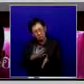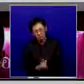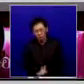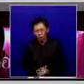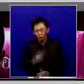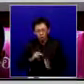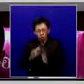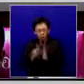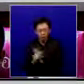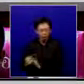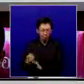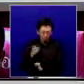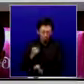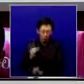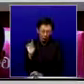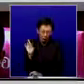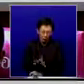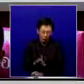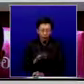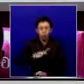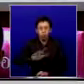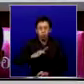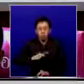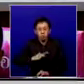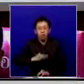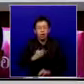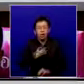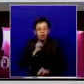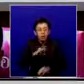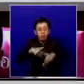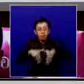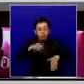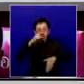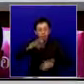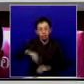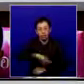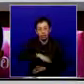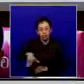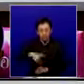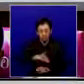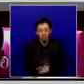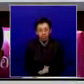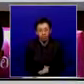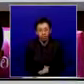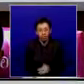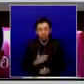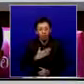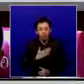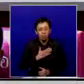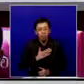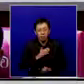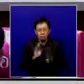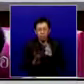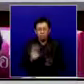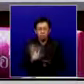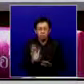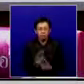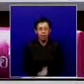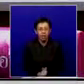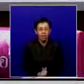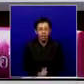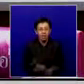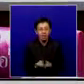ไปนี่คือสิ่งที่ผมอยากจะฝากบอกคนไทยทั้งประเทศว่ามันไม่ใช่เหมือนกับผมไม่อยากจะเปรียบเทียบนะครับว่าเผา